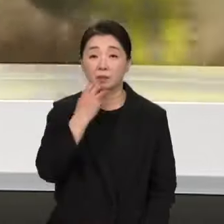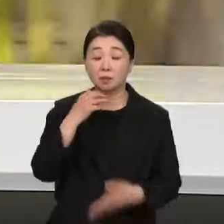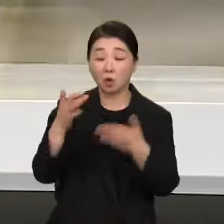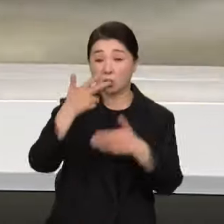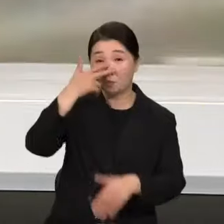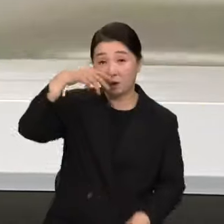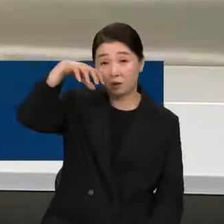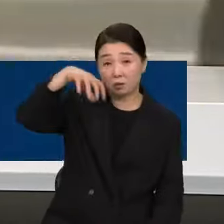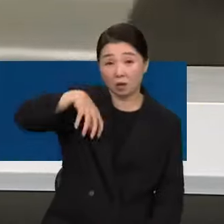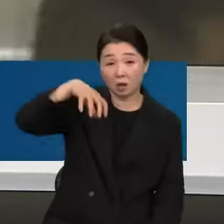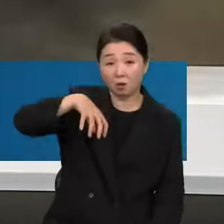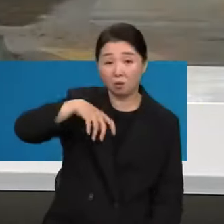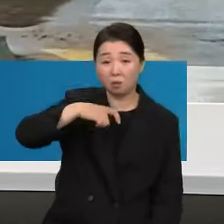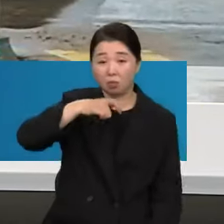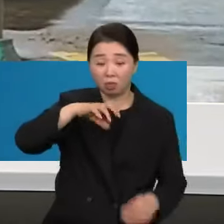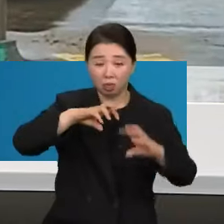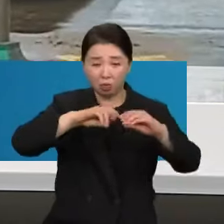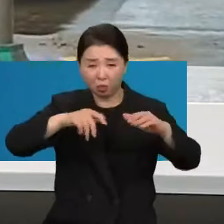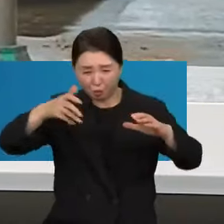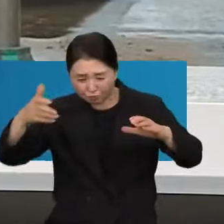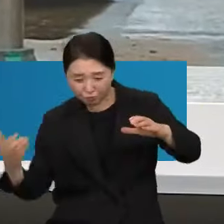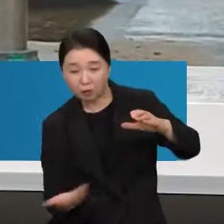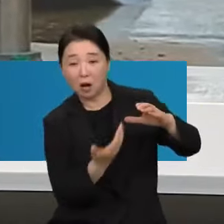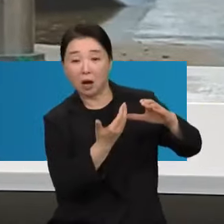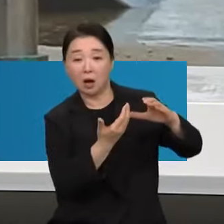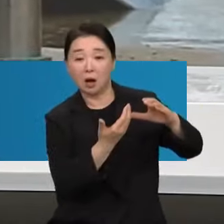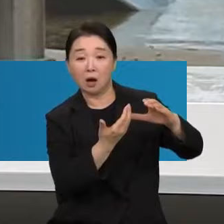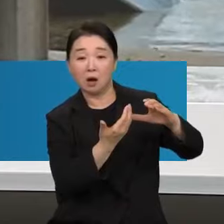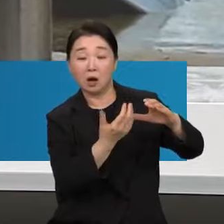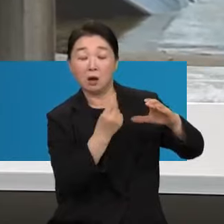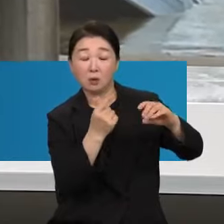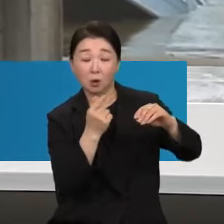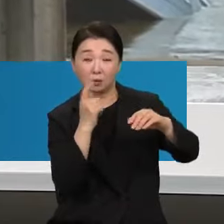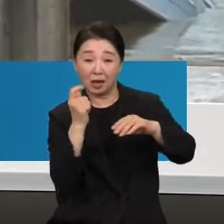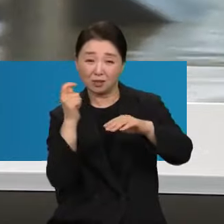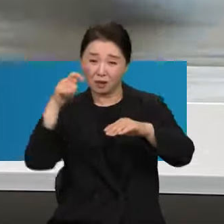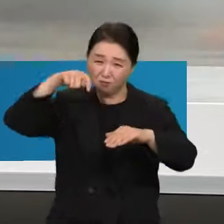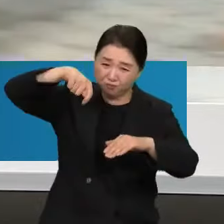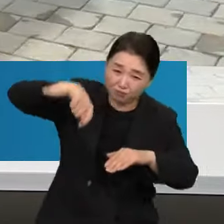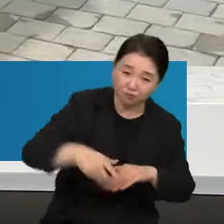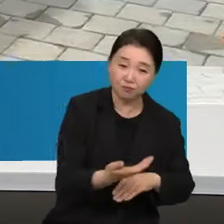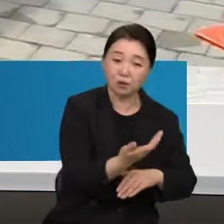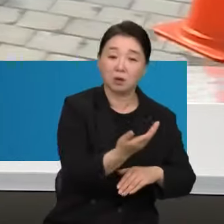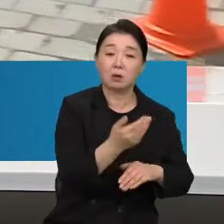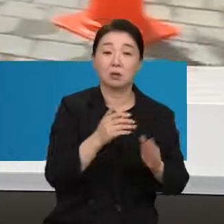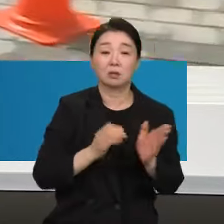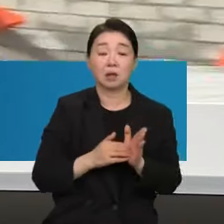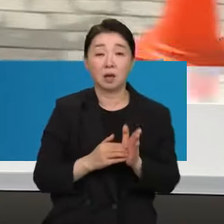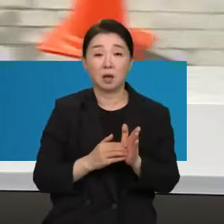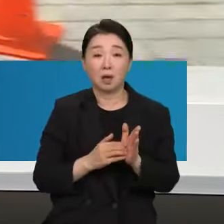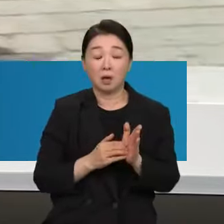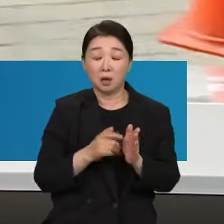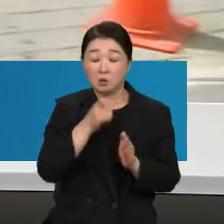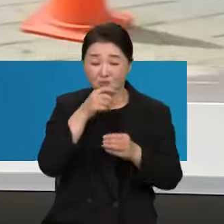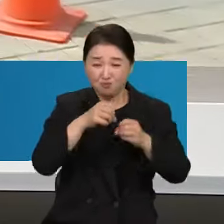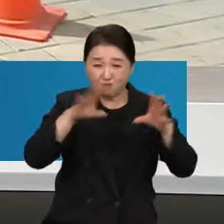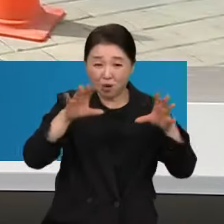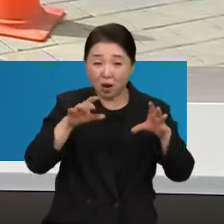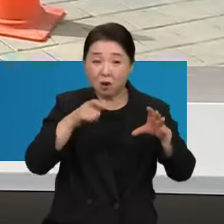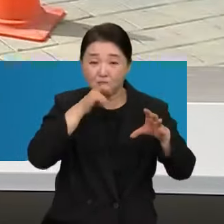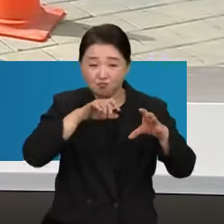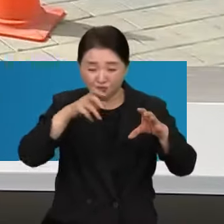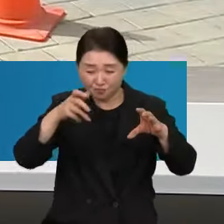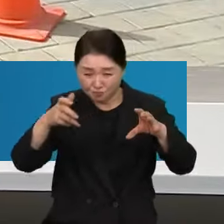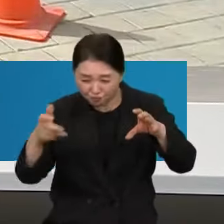경기도 평택에서 싱크홀이 생겨 이렇게 지나가던 택시가 쑥 빠지는 사고가 났습니다. 상수도관이 파열돼 땅 밑에 물이